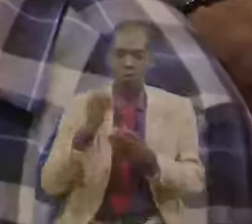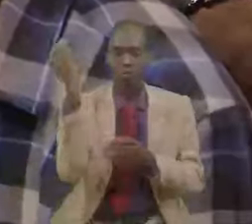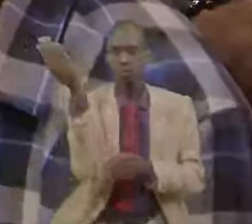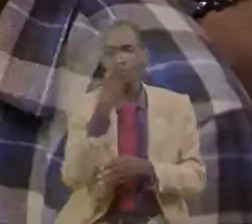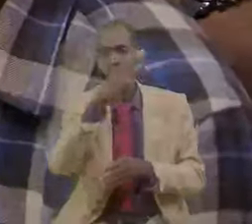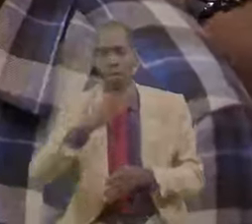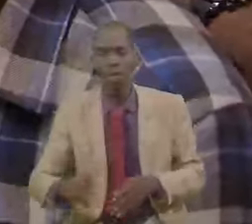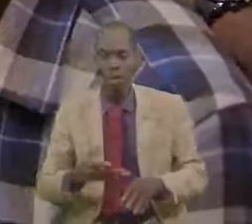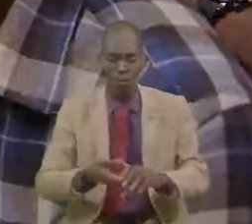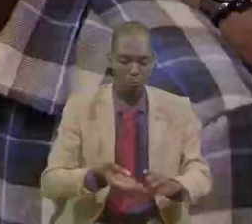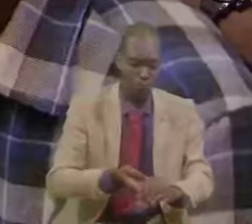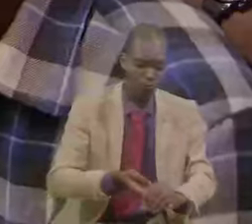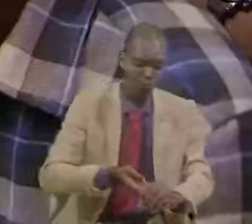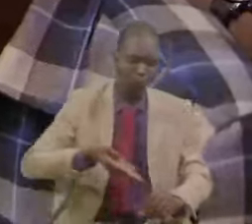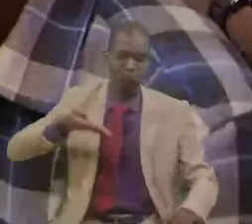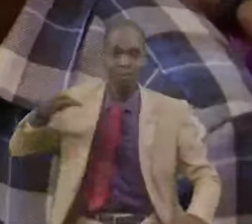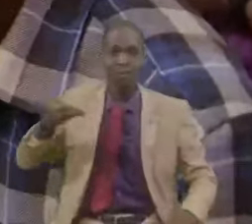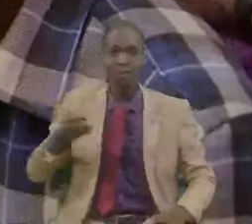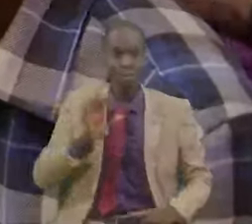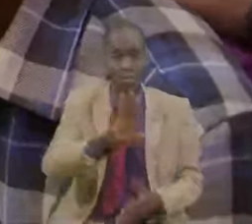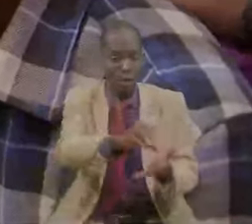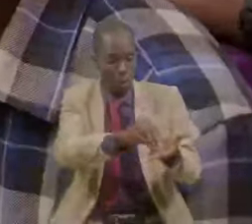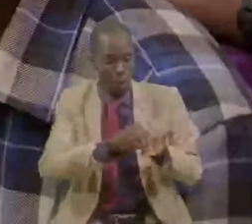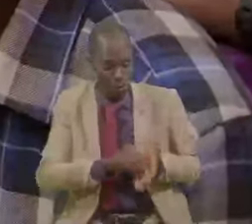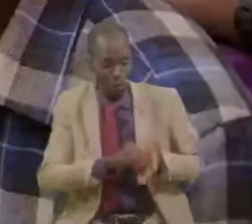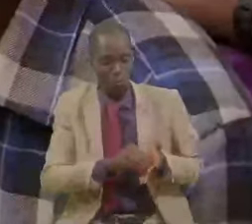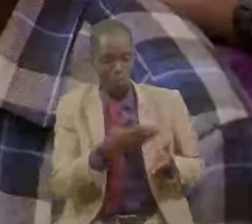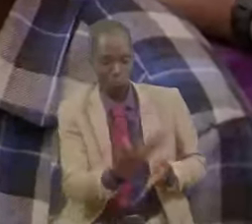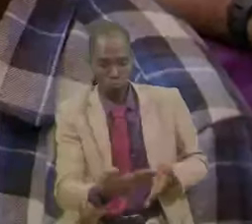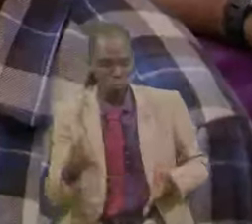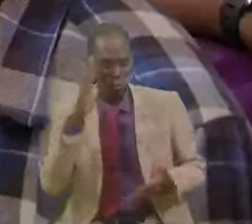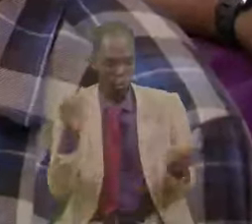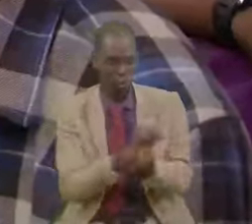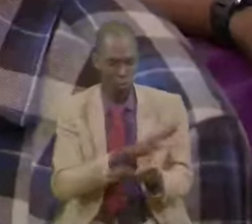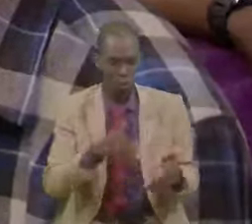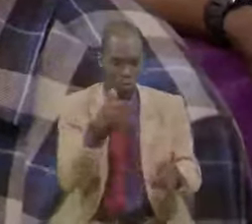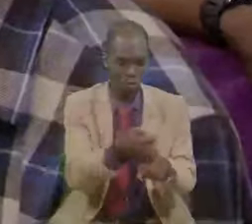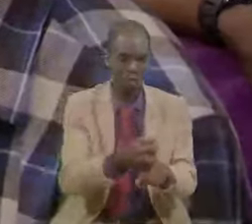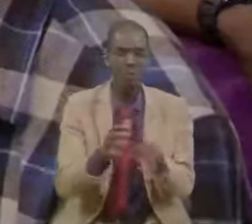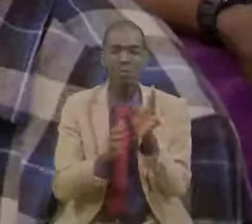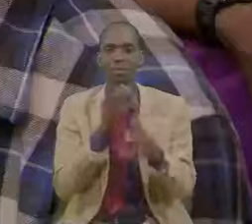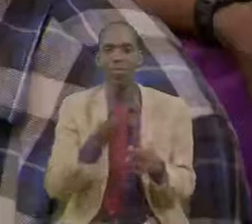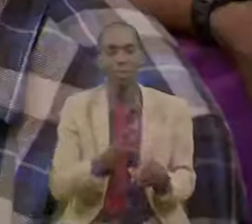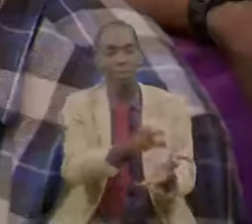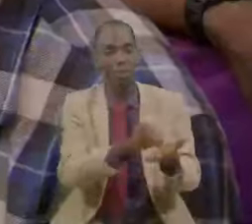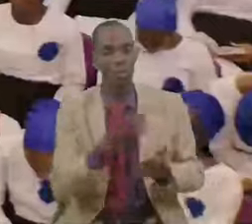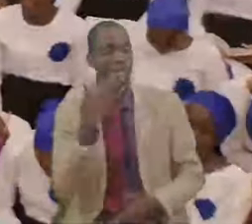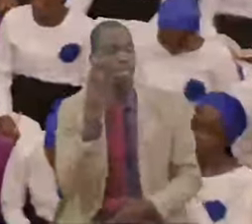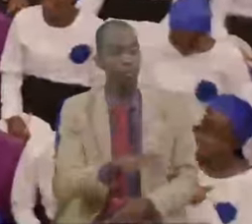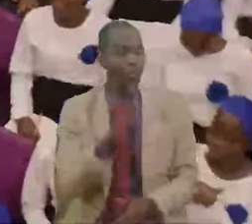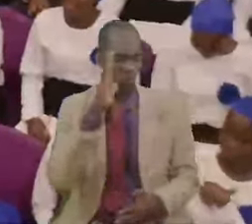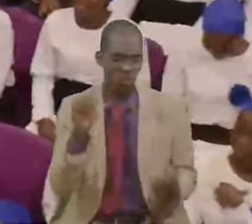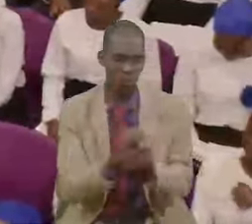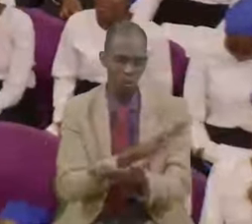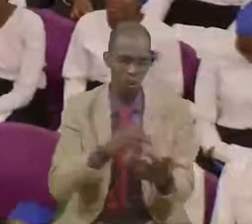fourreau. Leur propre épée va les détruire. Leur mal va les